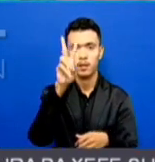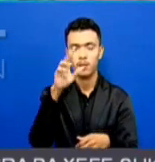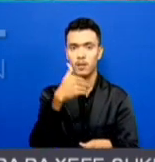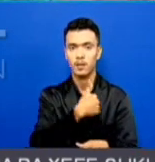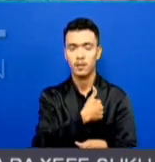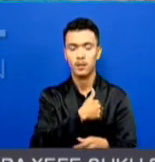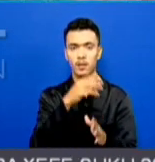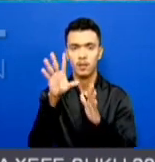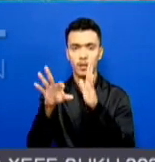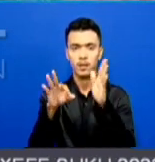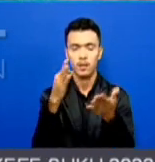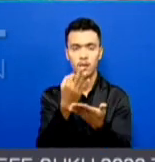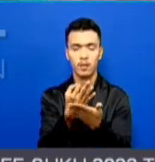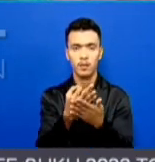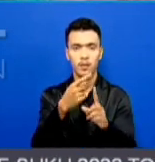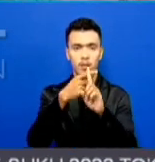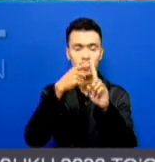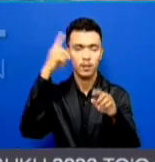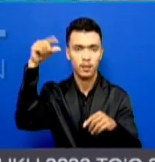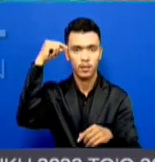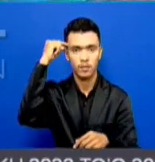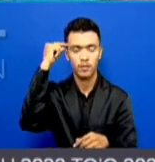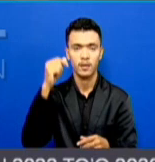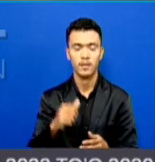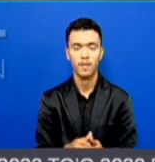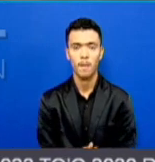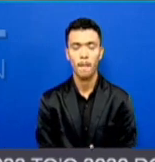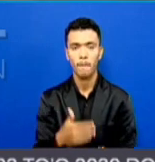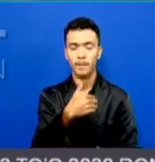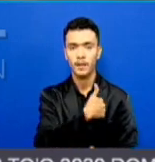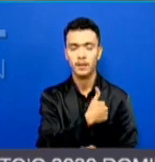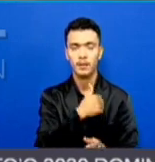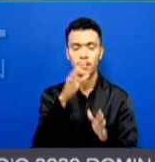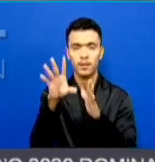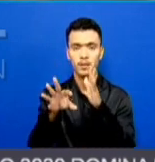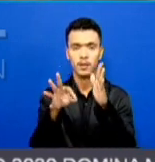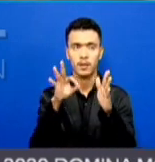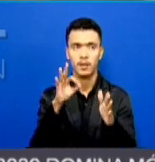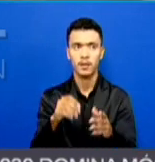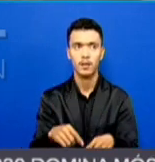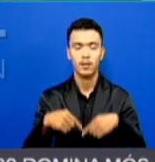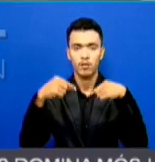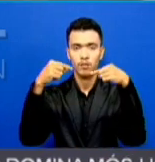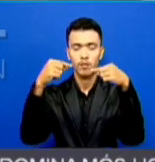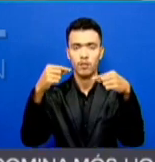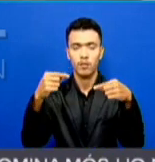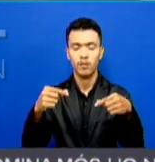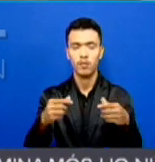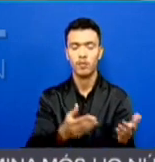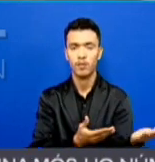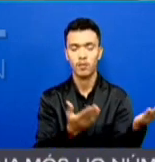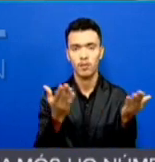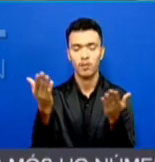que tam pensão social husi governo. Se deu que tam tamba ho bem reka tam tenia be, hau lor